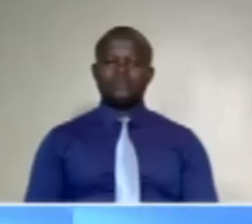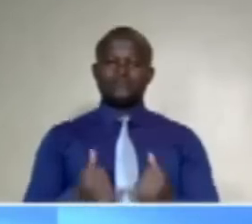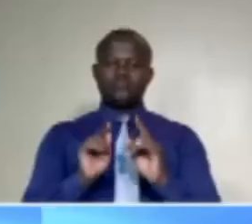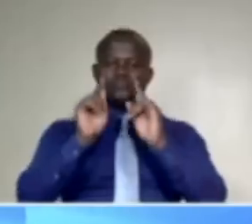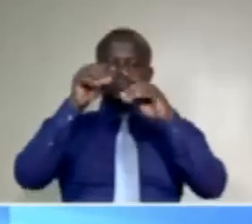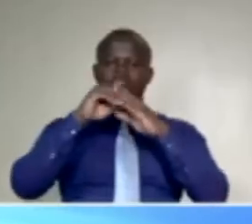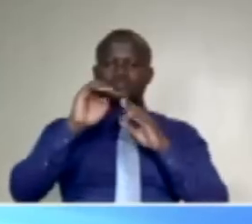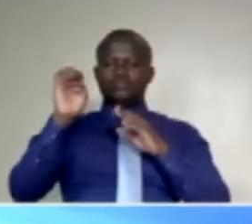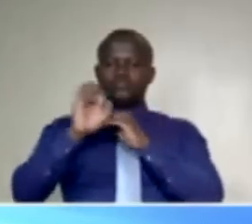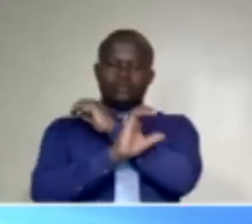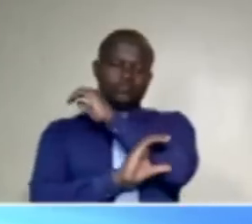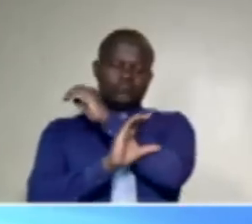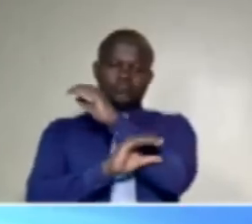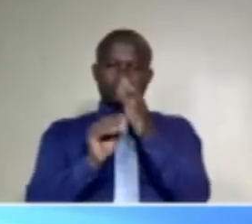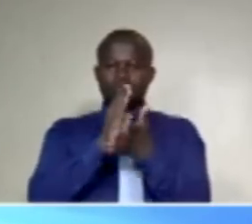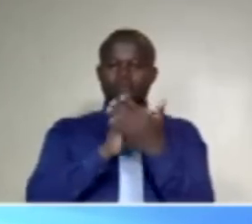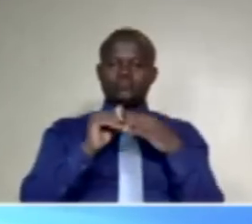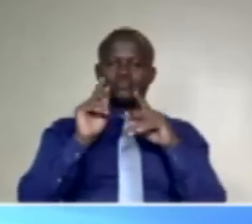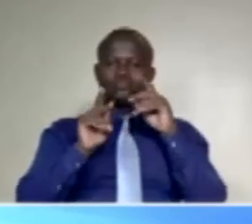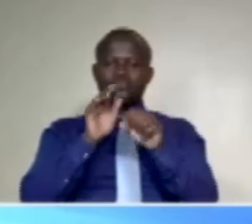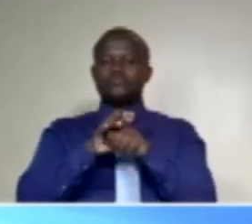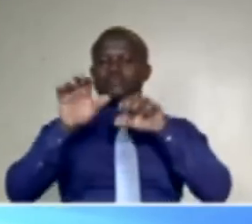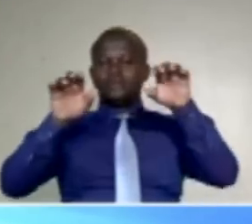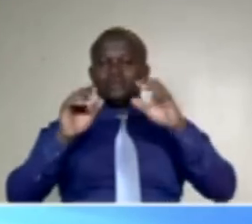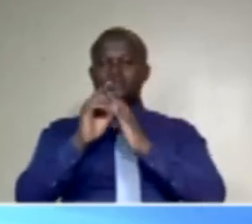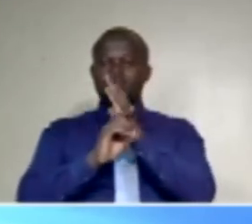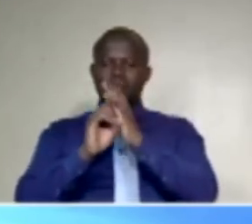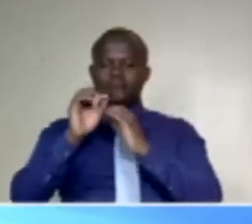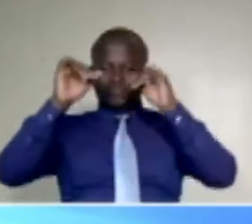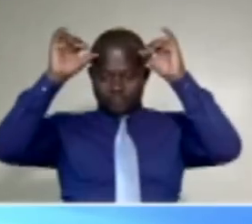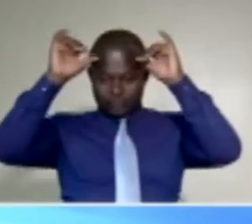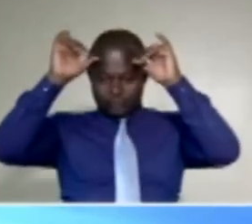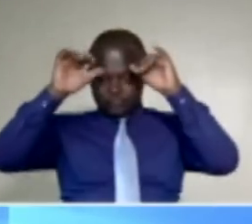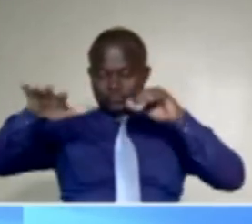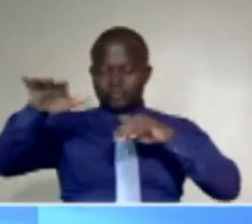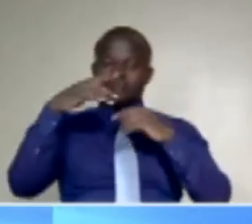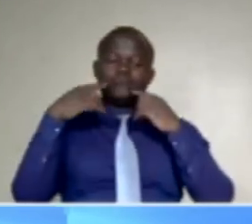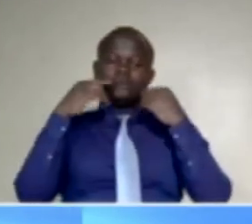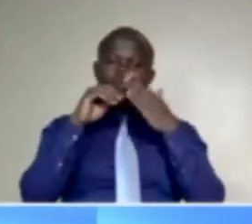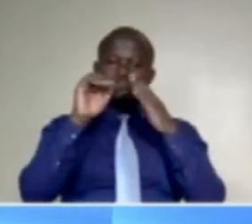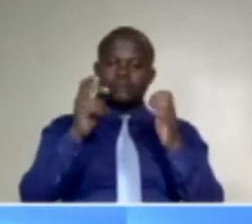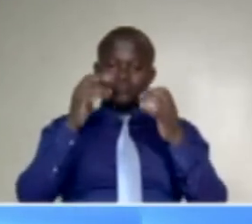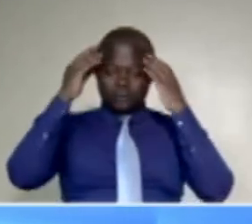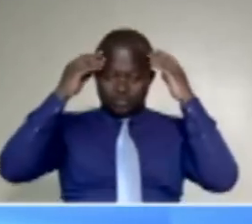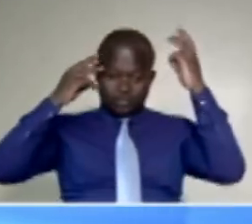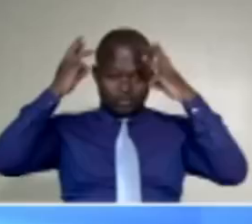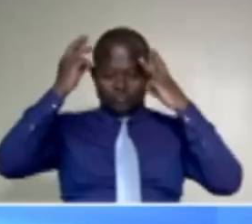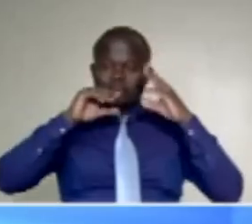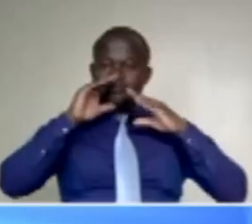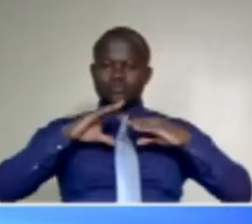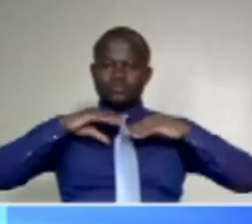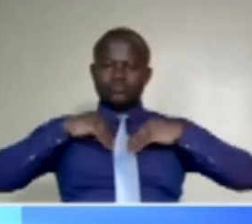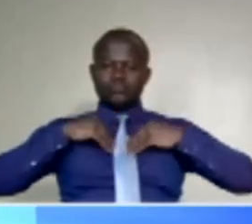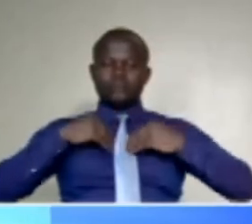Twerekeze mu burasirazuba bw'igihugu aho bamwe mu baturage batuye mu karere ka Nyagatare bavuga ko kuri ubu bahangayikishijwe n'uko